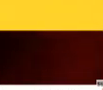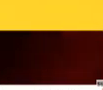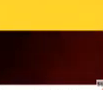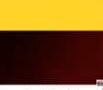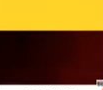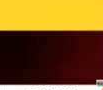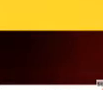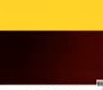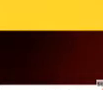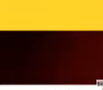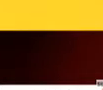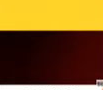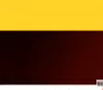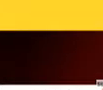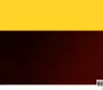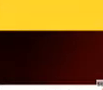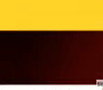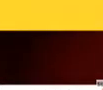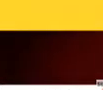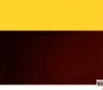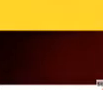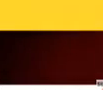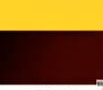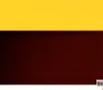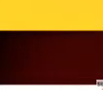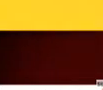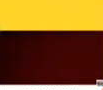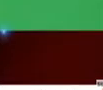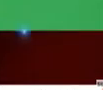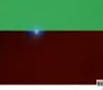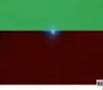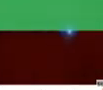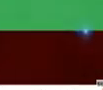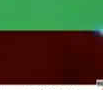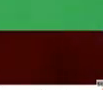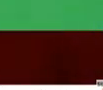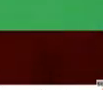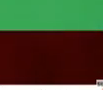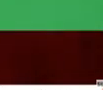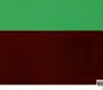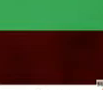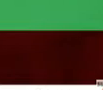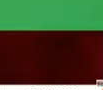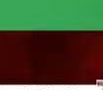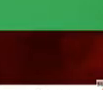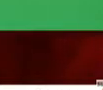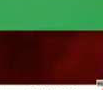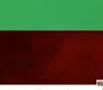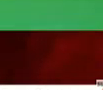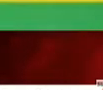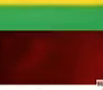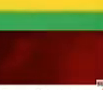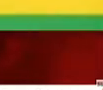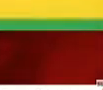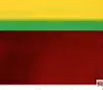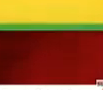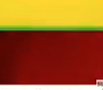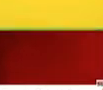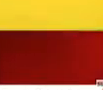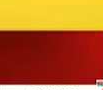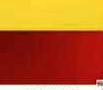wa kufanya hivyo. Na tunasema kina mama, tukisema taifa limeongea.